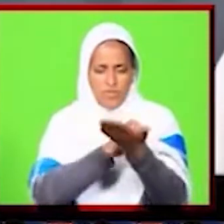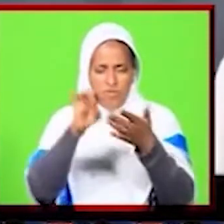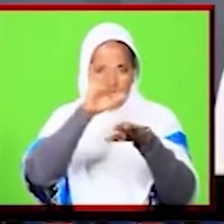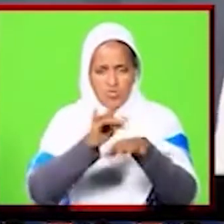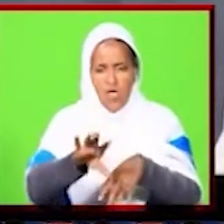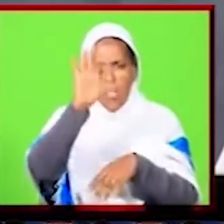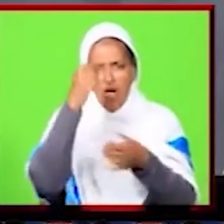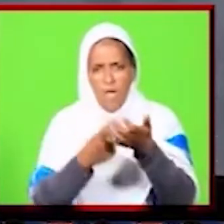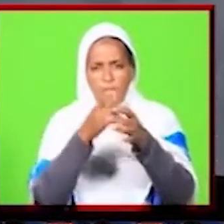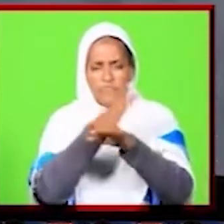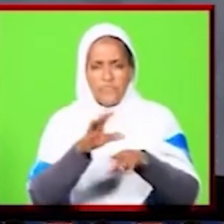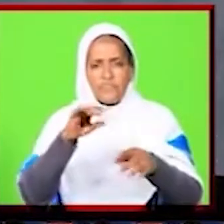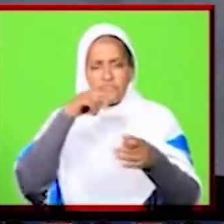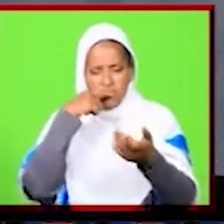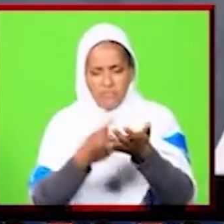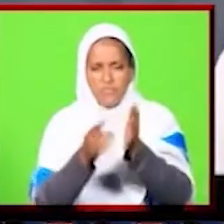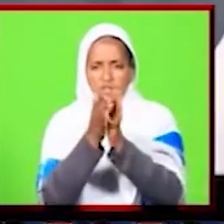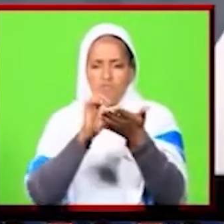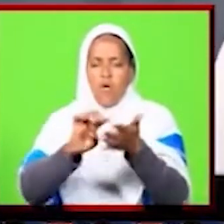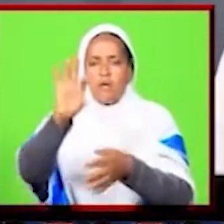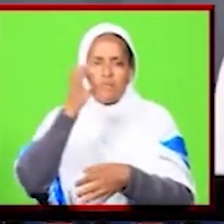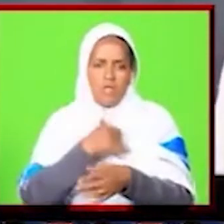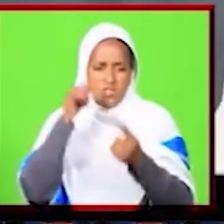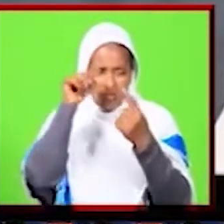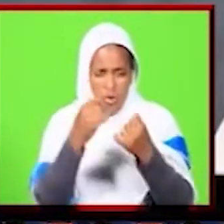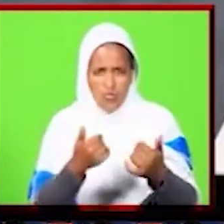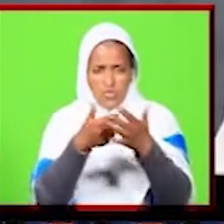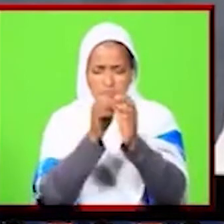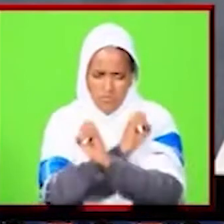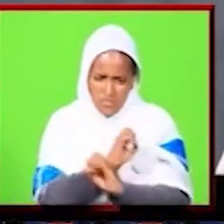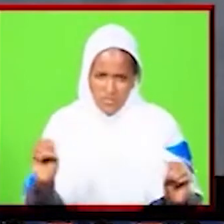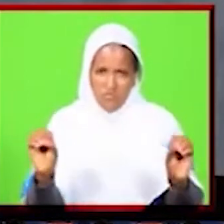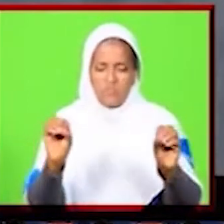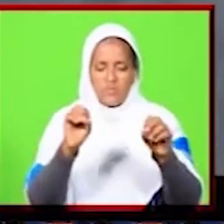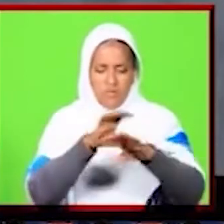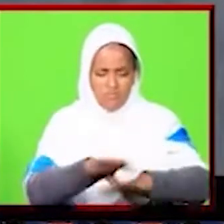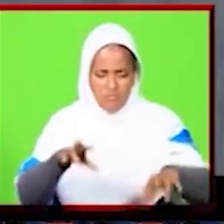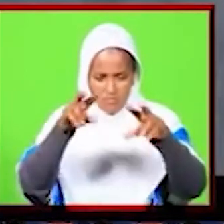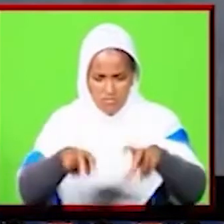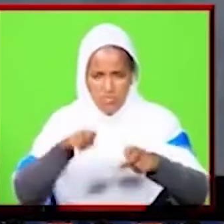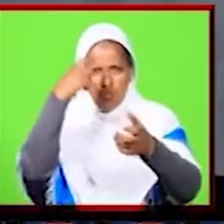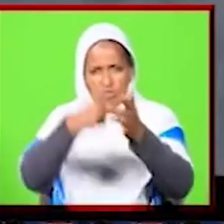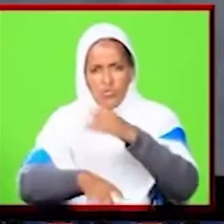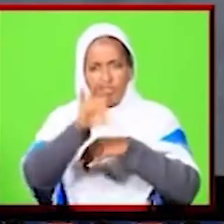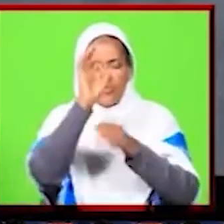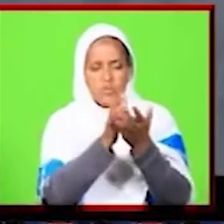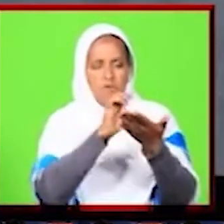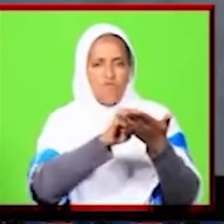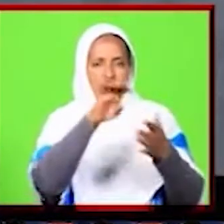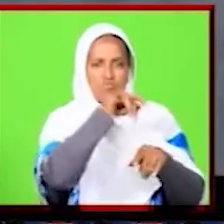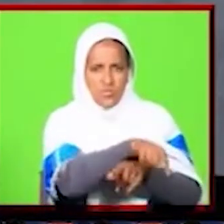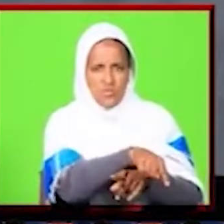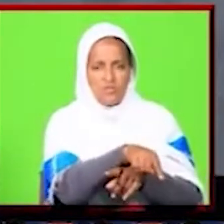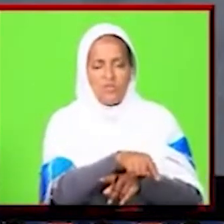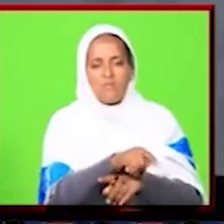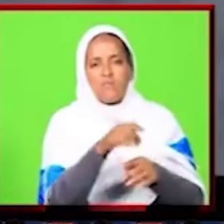Bible. Archaeology only contradicts the critics of the Bible. እስካሁን የተገኙ ምንም አይነት የአርኪኦሎጂ ውጤቶች ግኝቶች